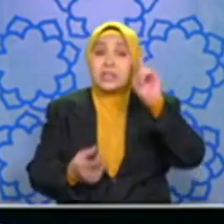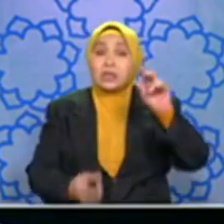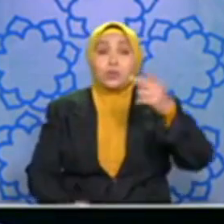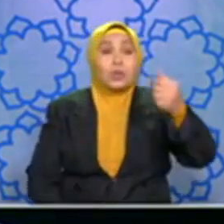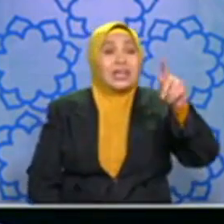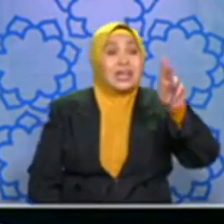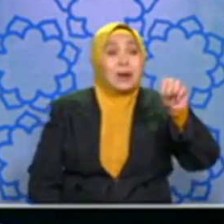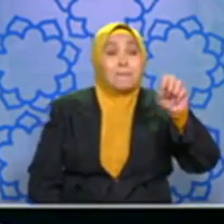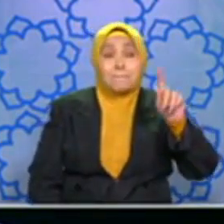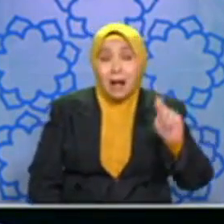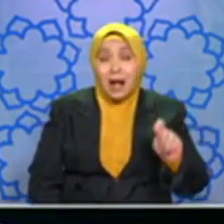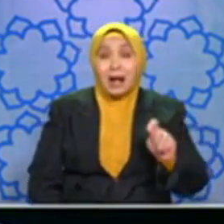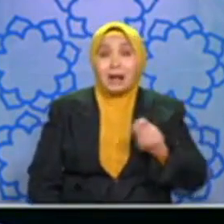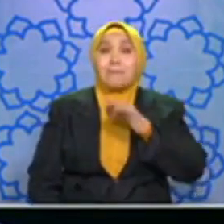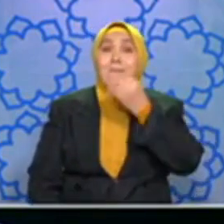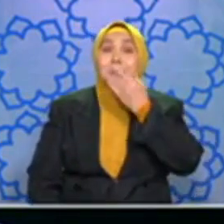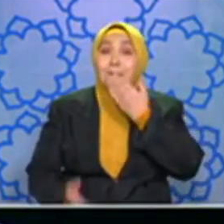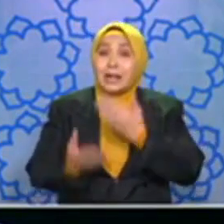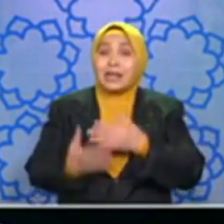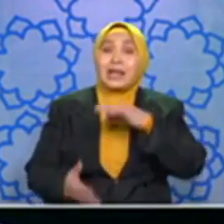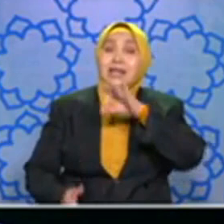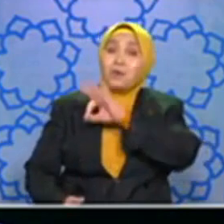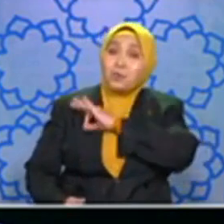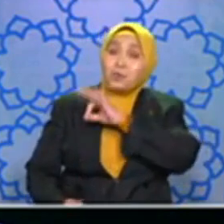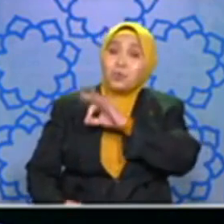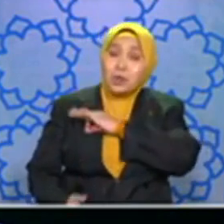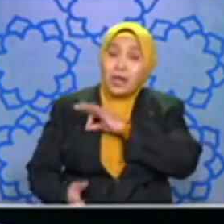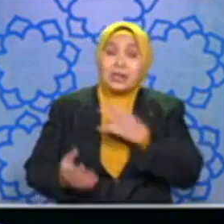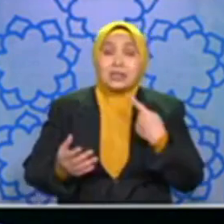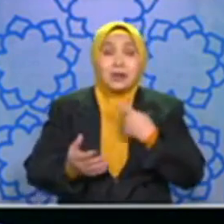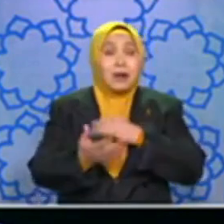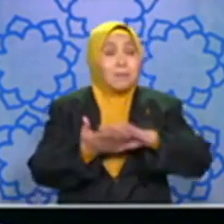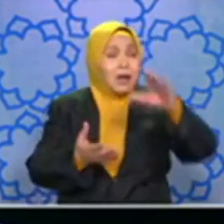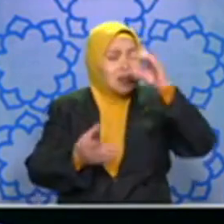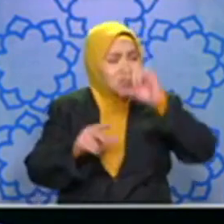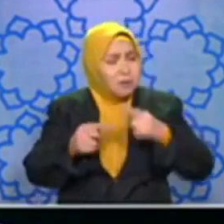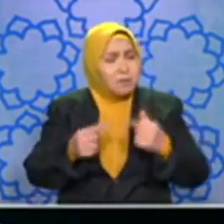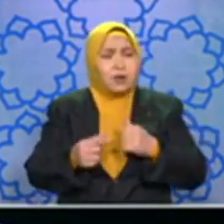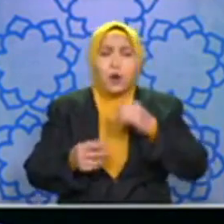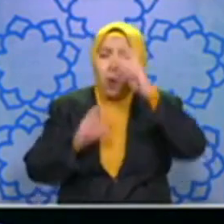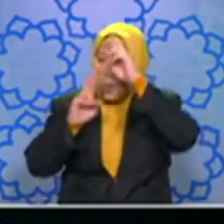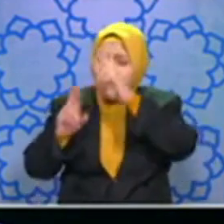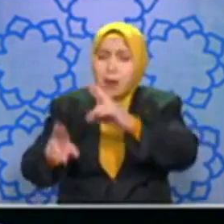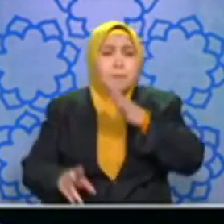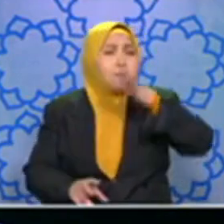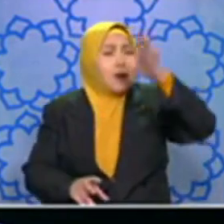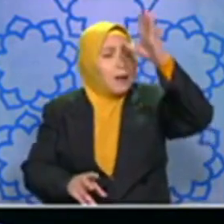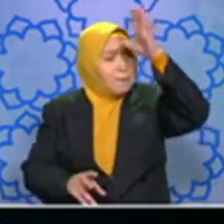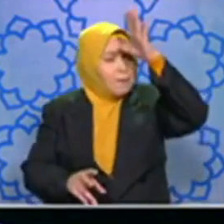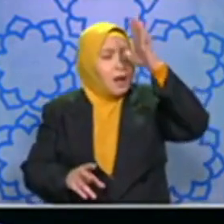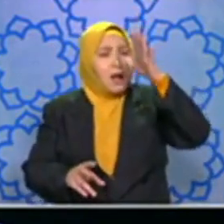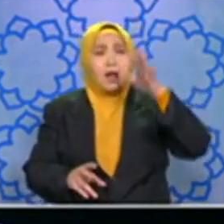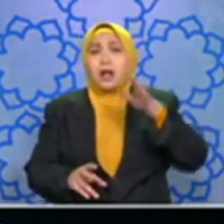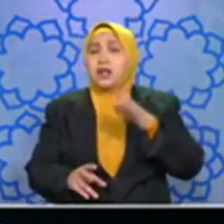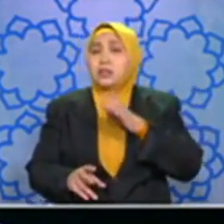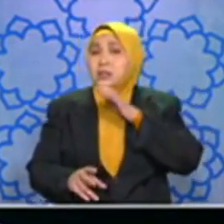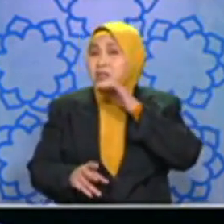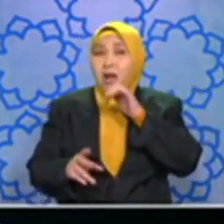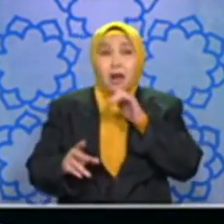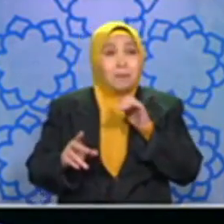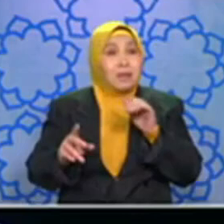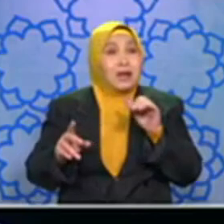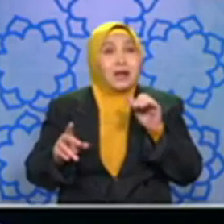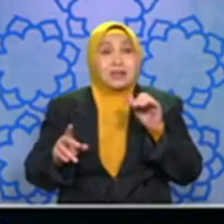hikmah. Ya, jadi sebenarnya apa yang kita dah belajar, iaitu menghormati pada ibu ayah, kemudian kita tidak mensyirikkan, tidak